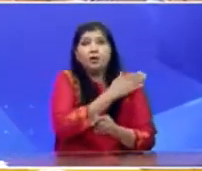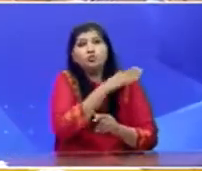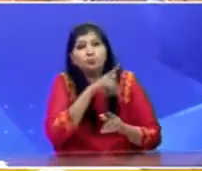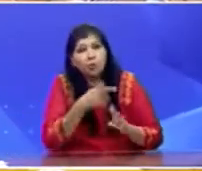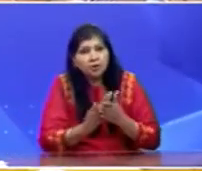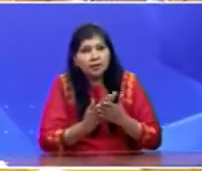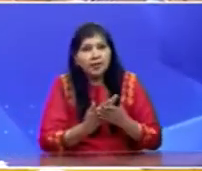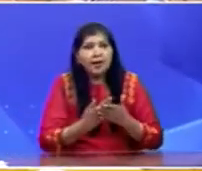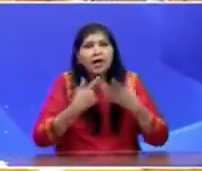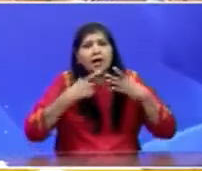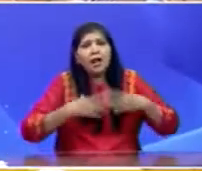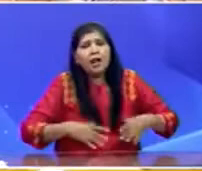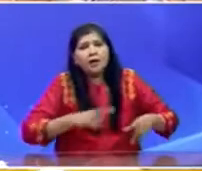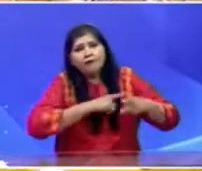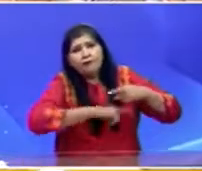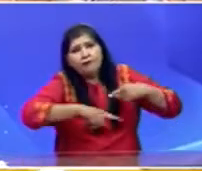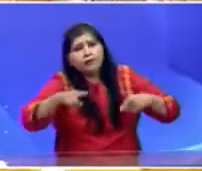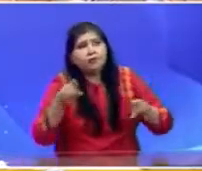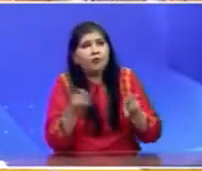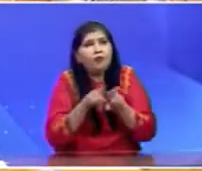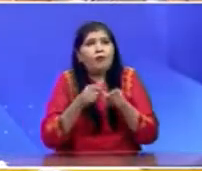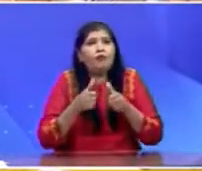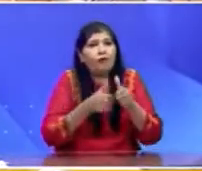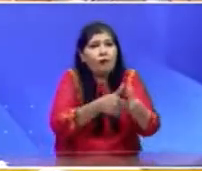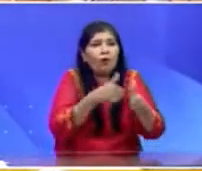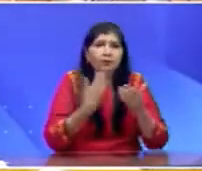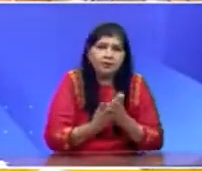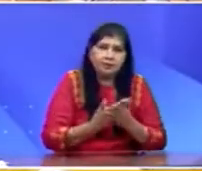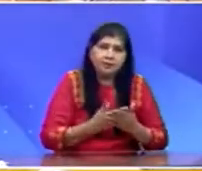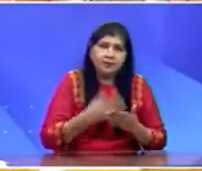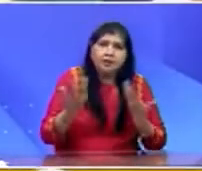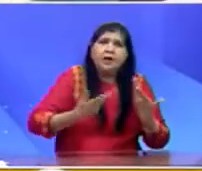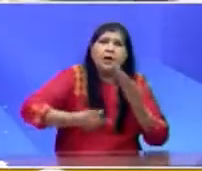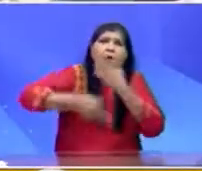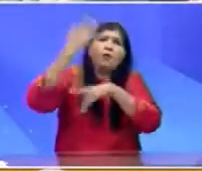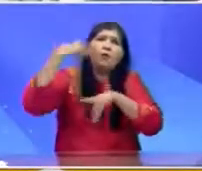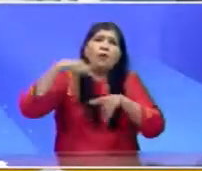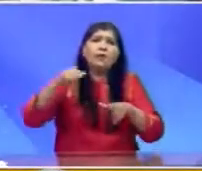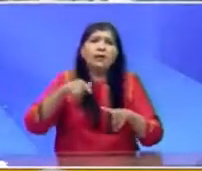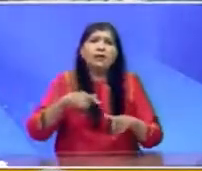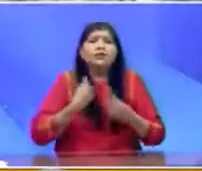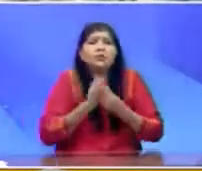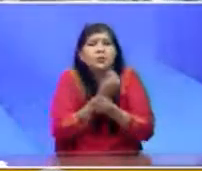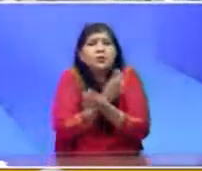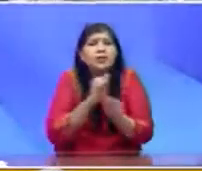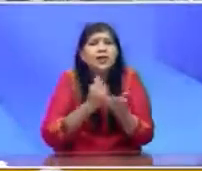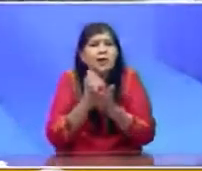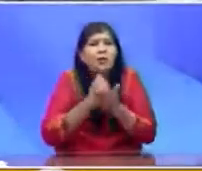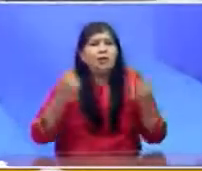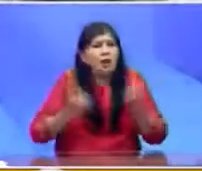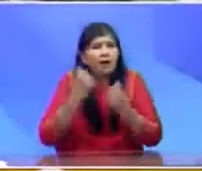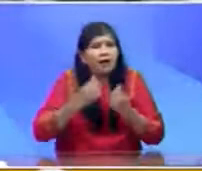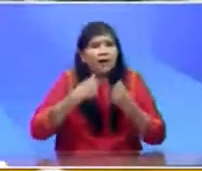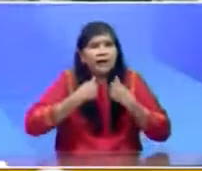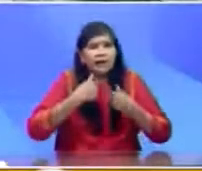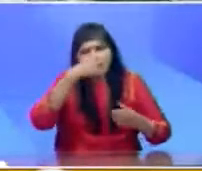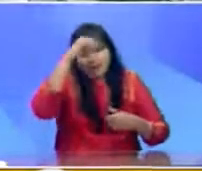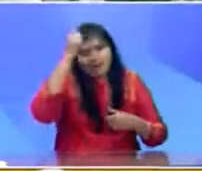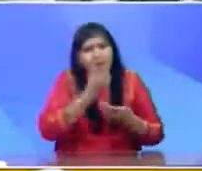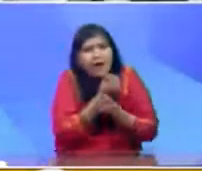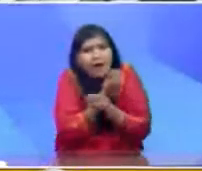पूरी निष्ठा से पालन करें। तभी हम उन अनगिनत स्वतंत्रता सेनानियों का सपना पूरा कर